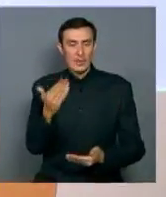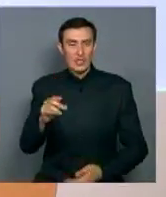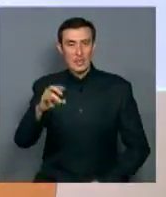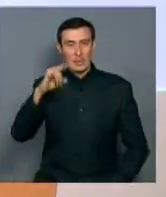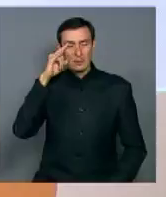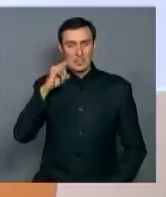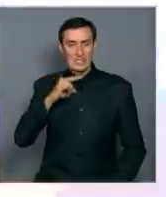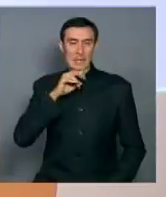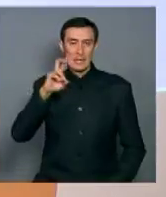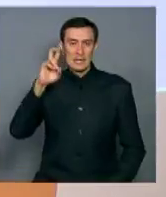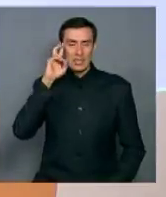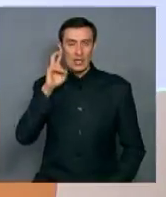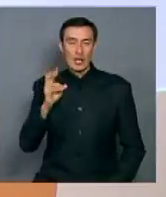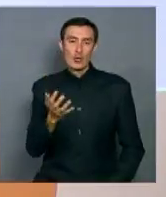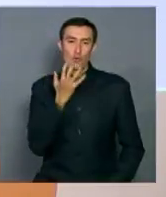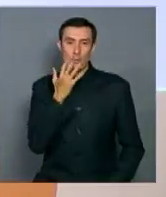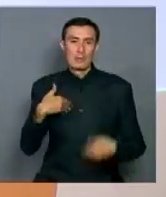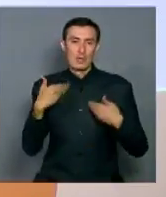самые теплые пожелания.